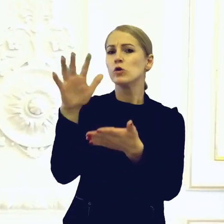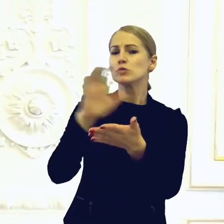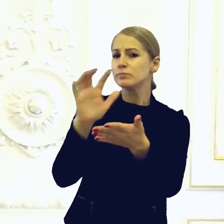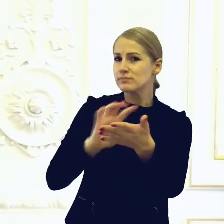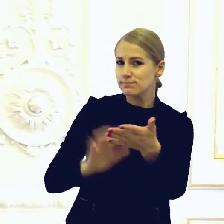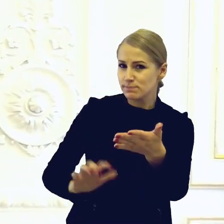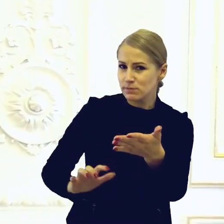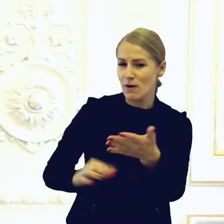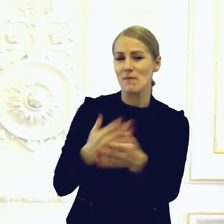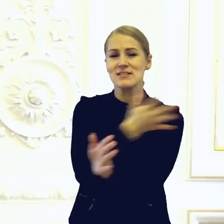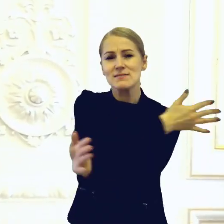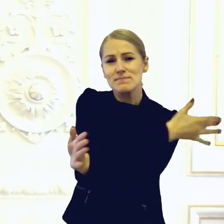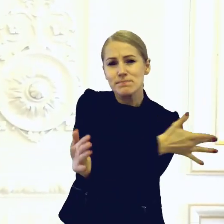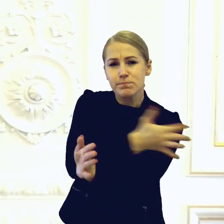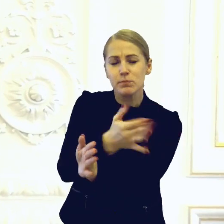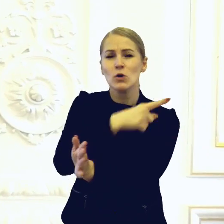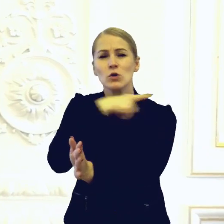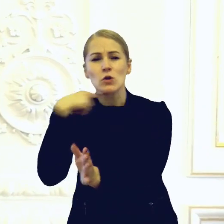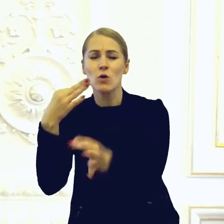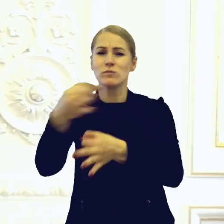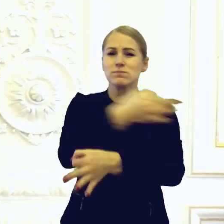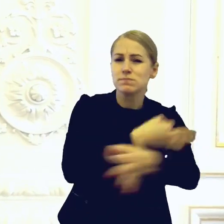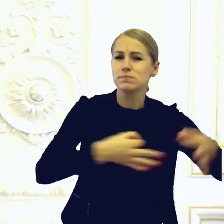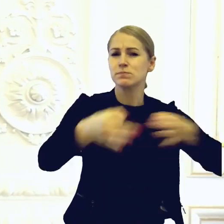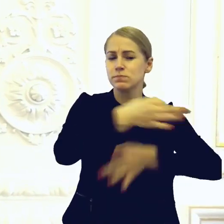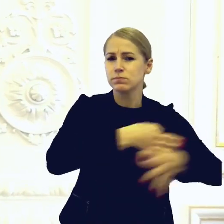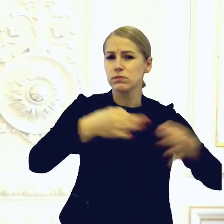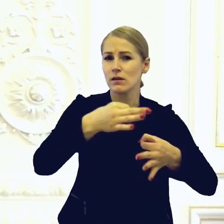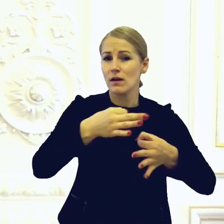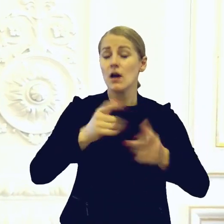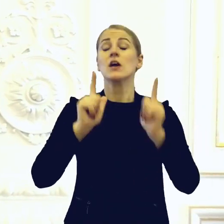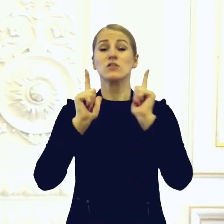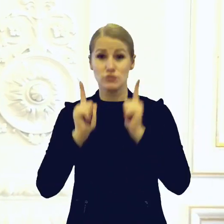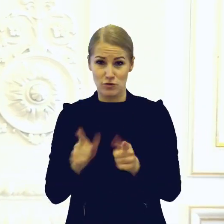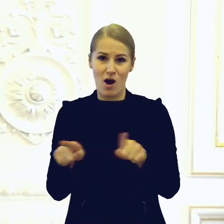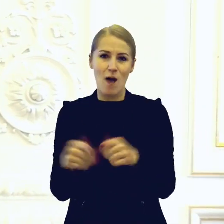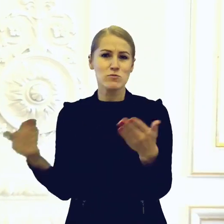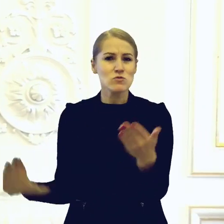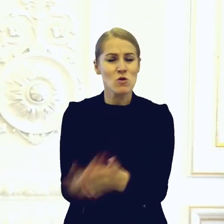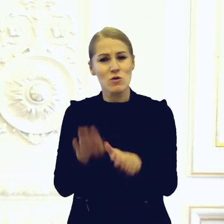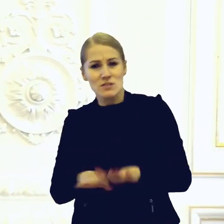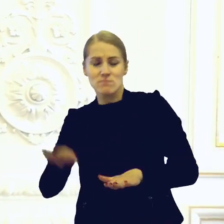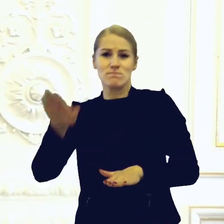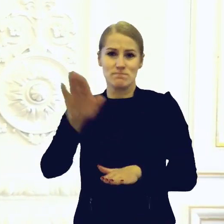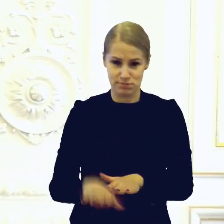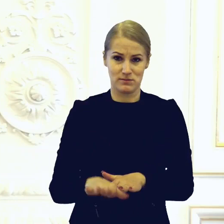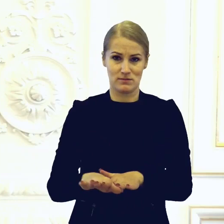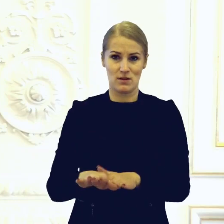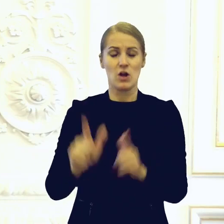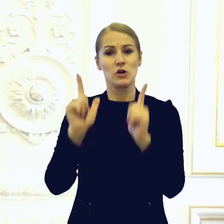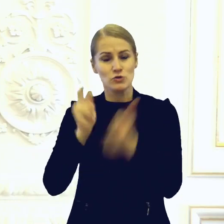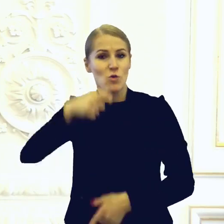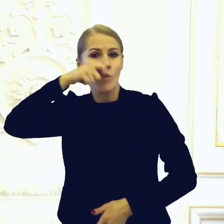ilgo kompromiso paieškos proceso Versalėje, yra tikrai didelis žingsnis į priekį Ukrainos integracinėme